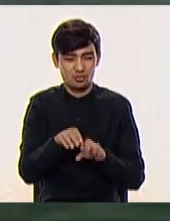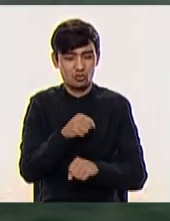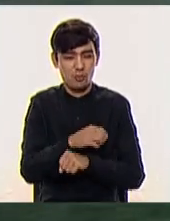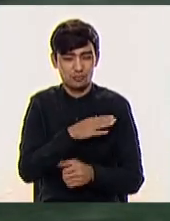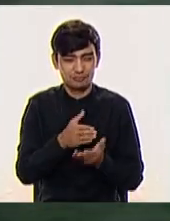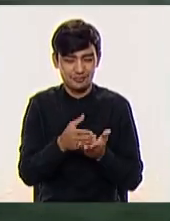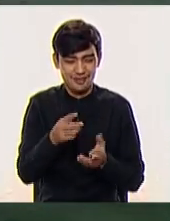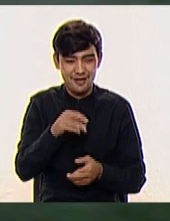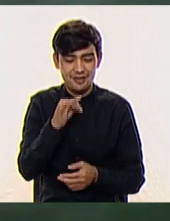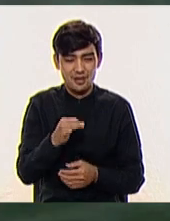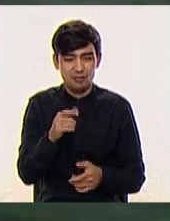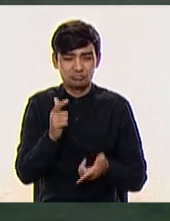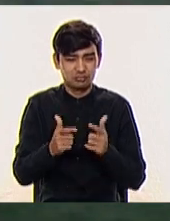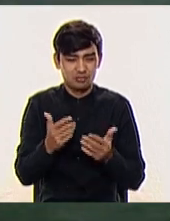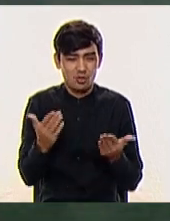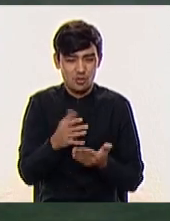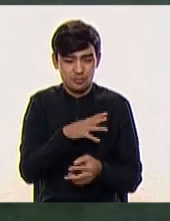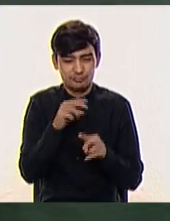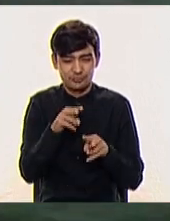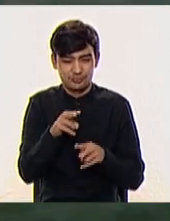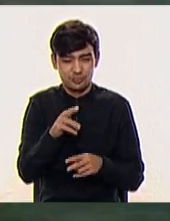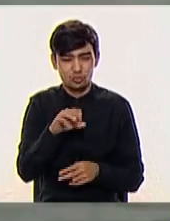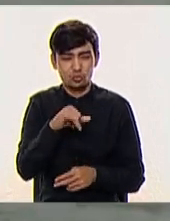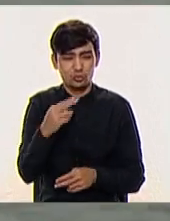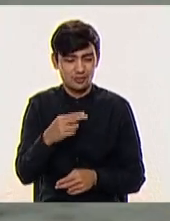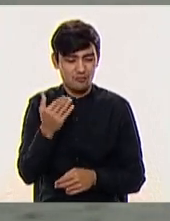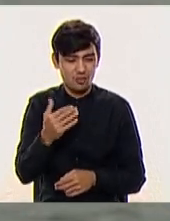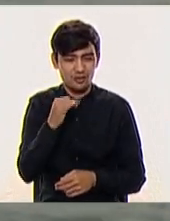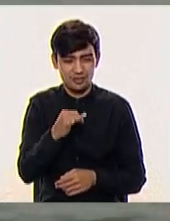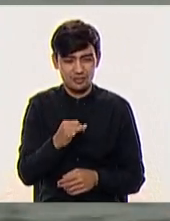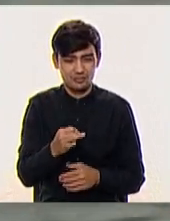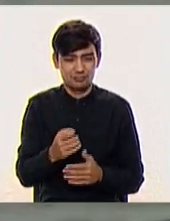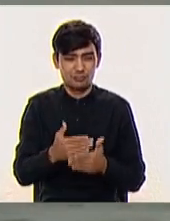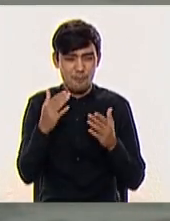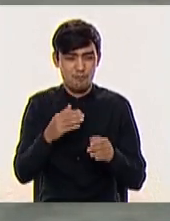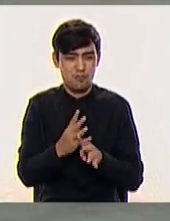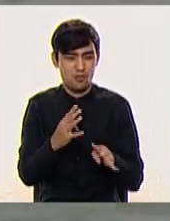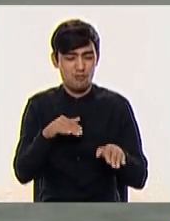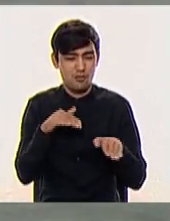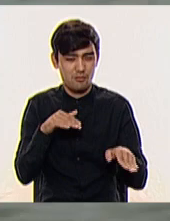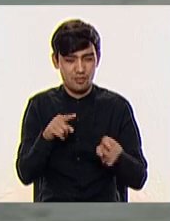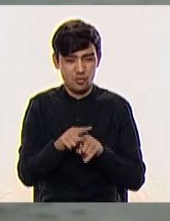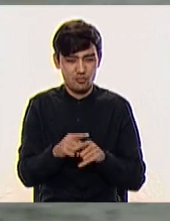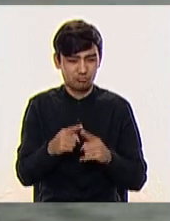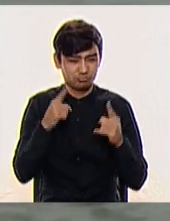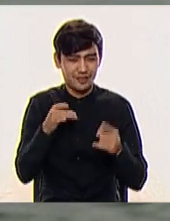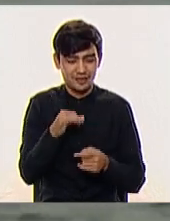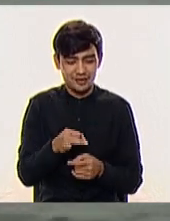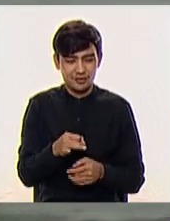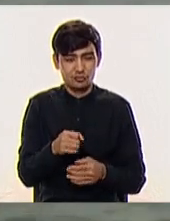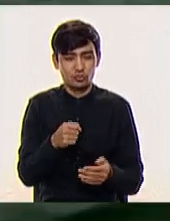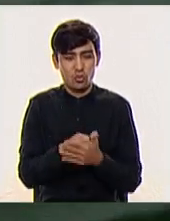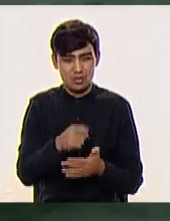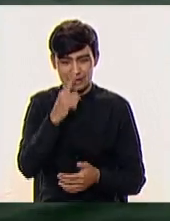все серьезно, можно оценить по данным системы отслеживания судов. Образовалась гигантская пробка, которая растянулась